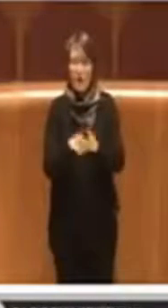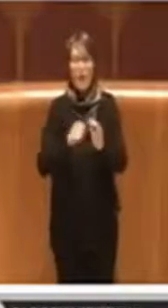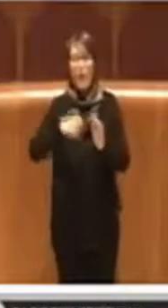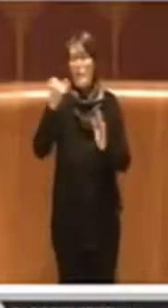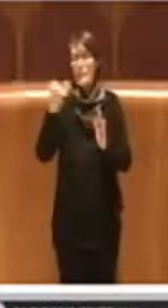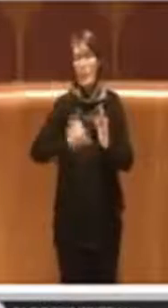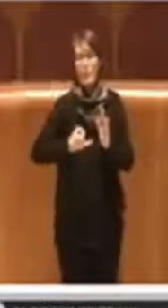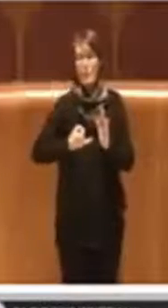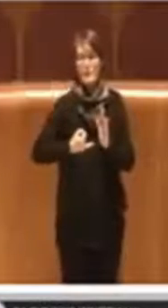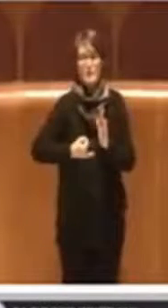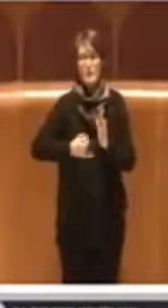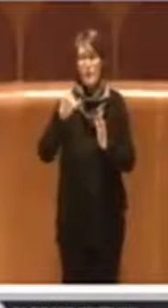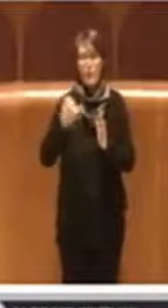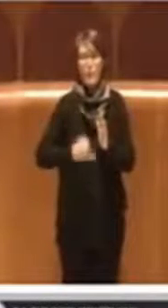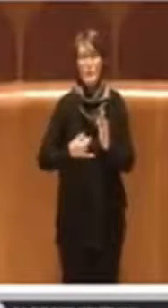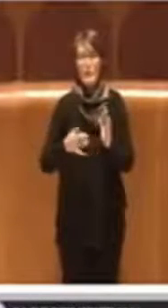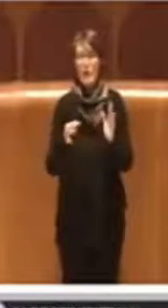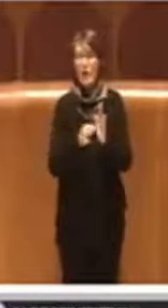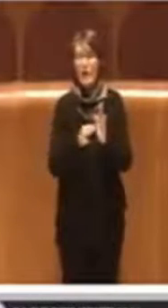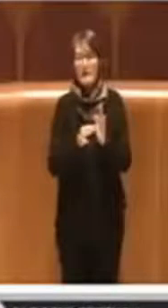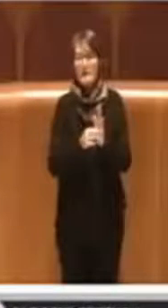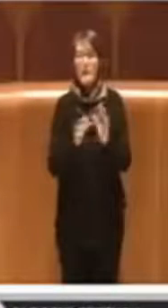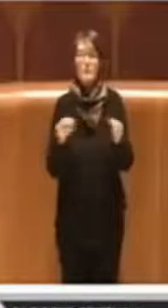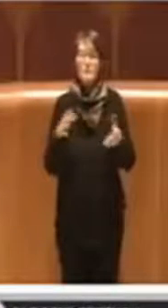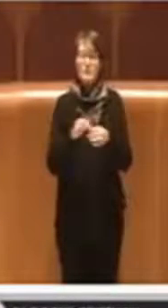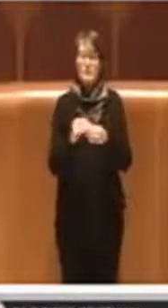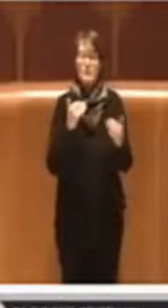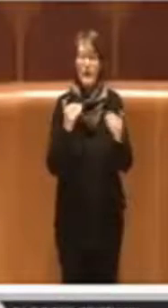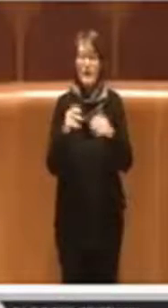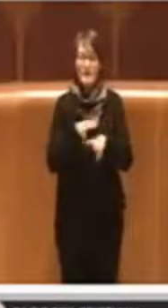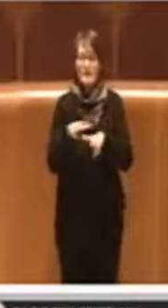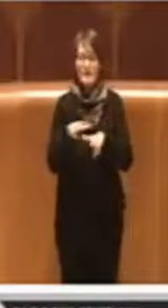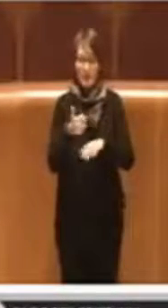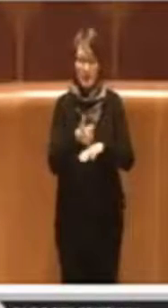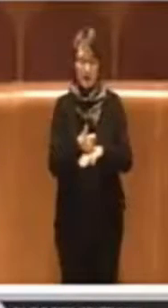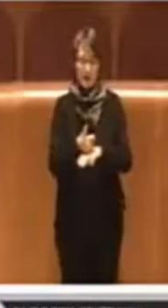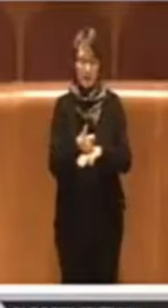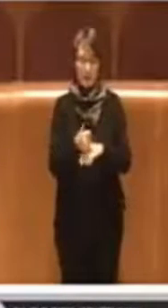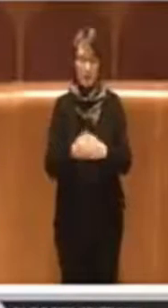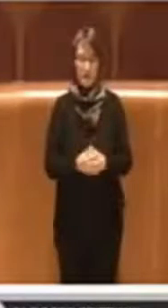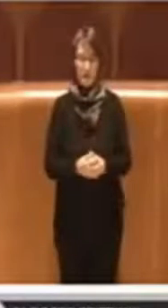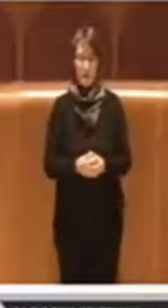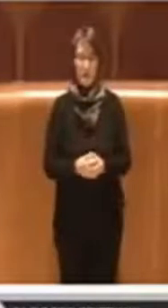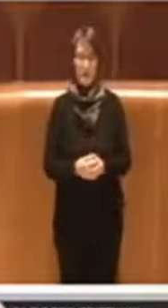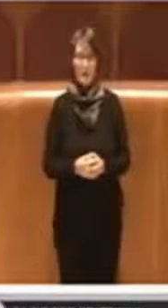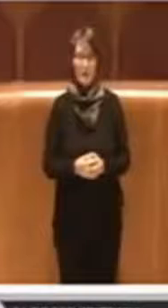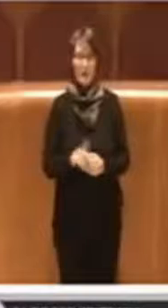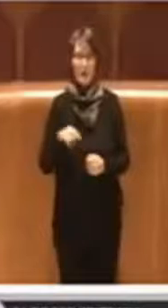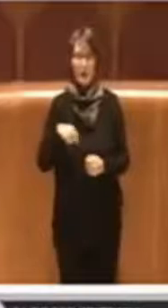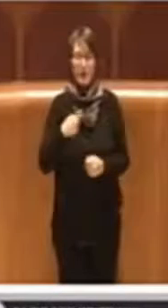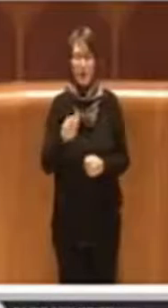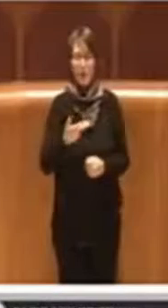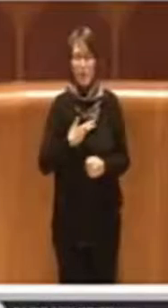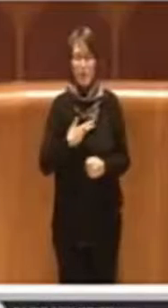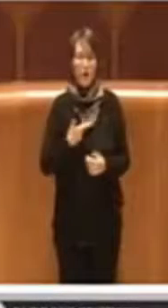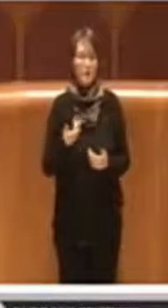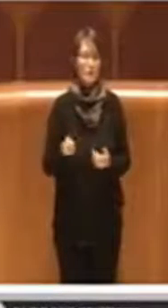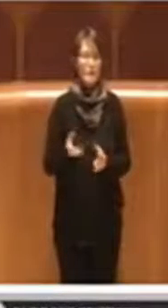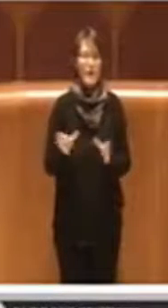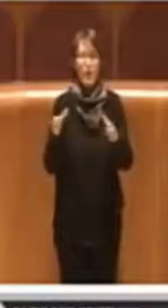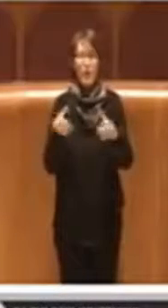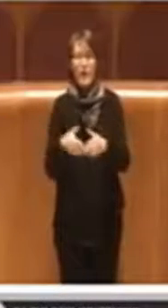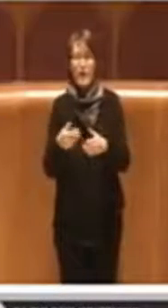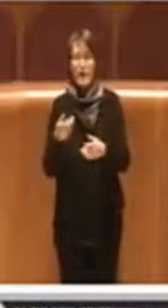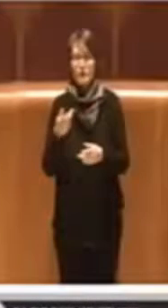ultimo articolo relativo all'Assemblea Capitolina, prima di arrivare ovviamente alle discipline del Collegio dei Revisori e